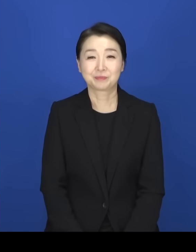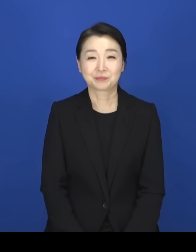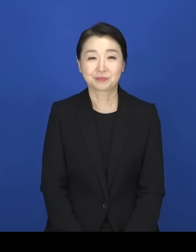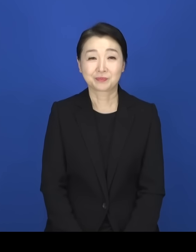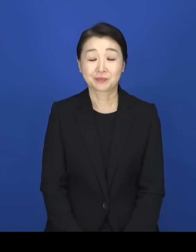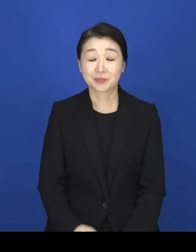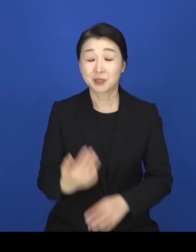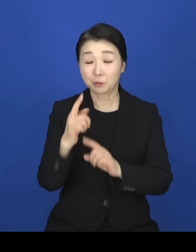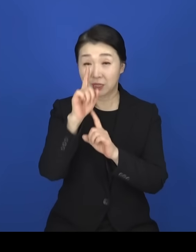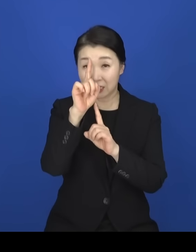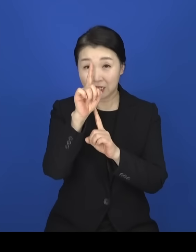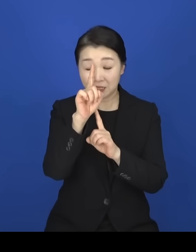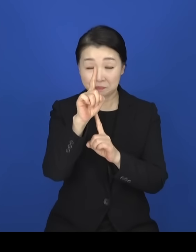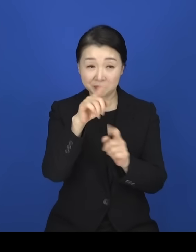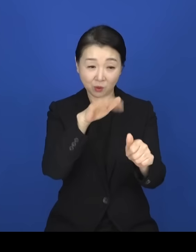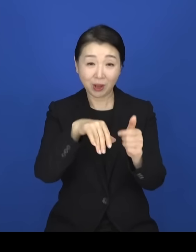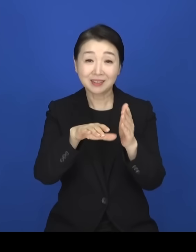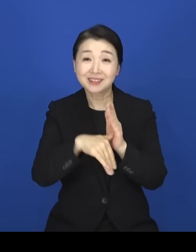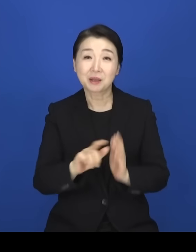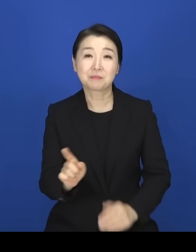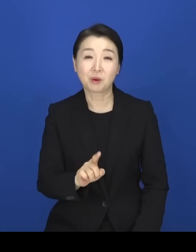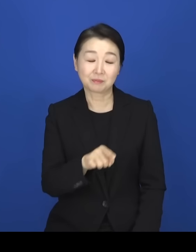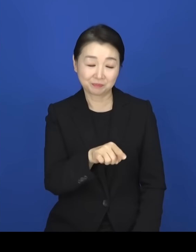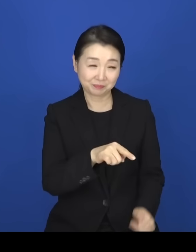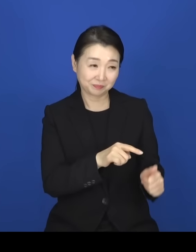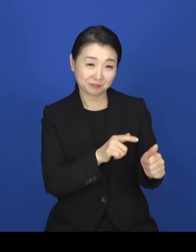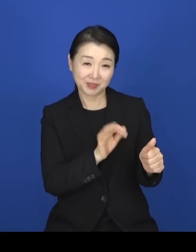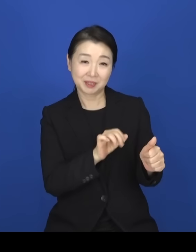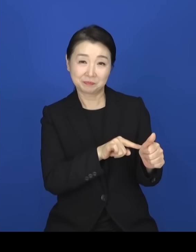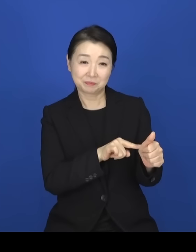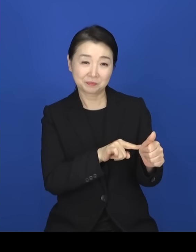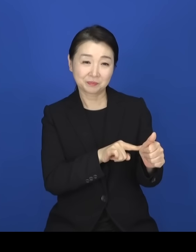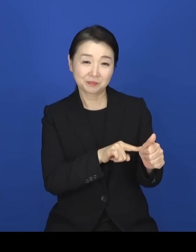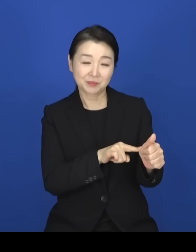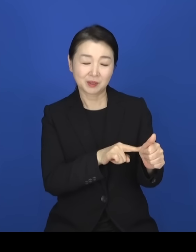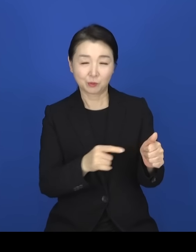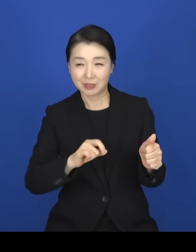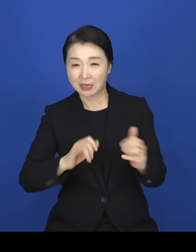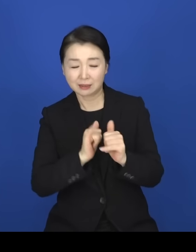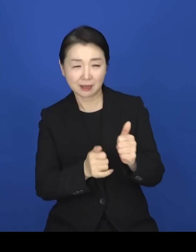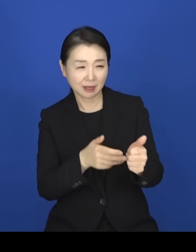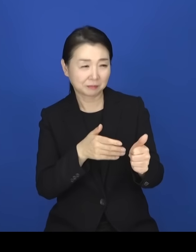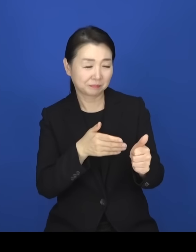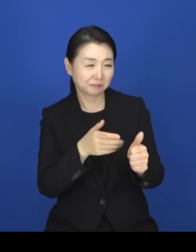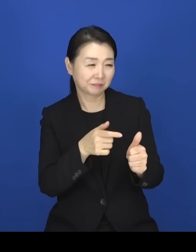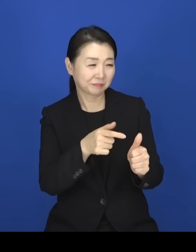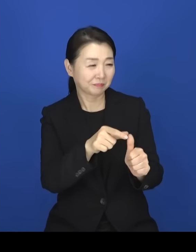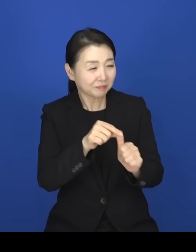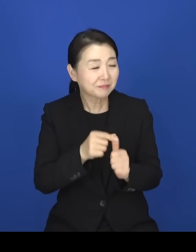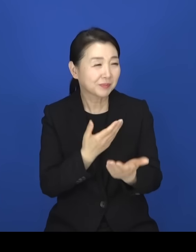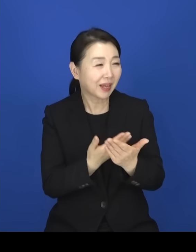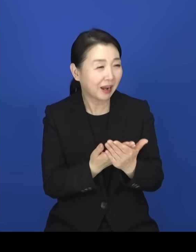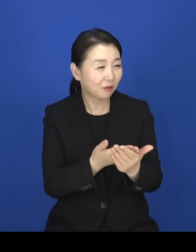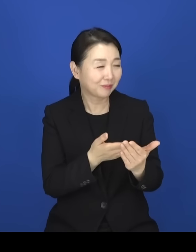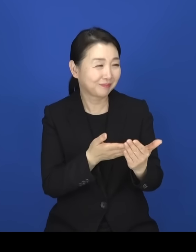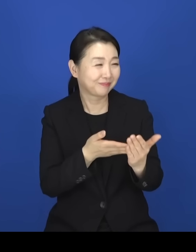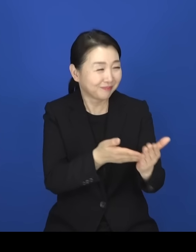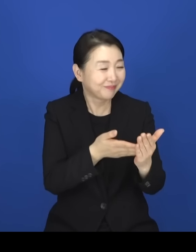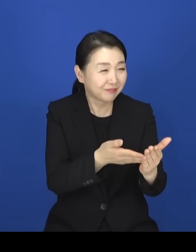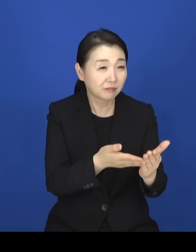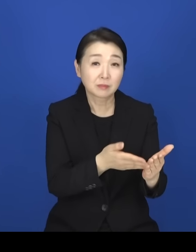형제 나왔을 때도 얘기했지만 우리 김기리 형제에게 우리 저기 이수연 작가가 여러 수차례 섭외 전화를 했는데 네. 계속 거절을 하셨었다고 그래서